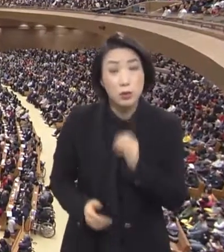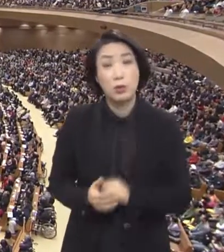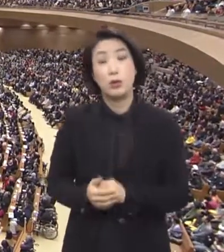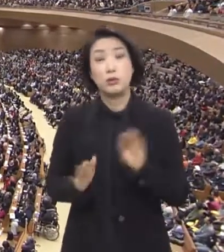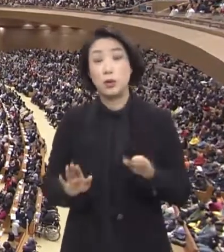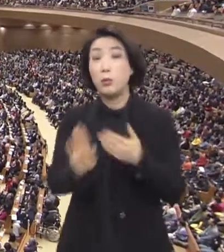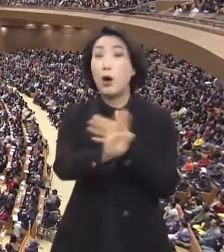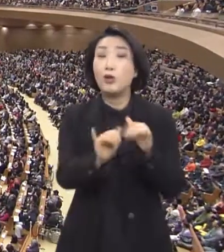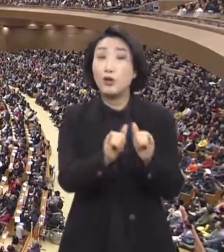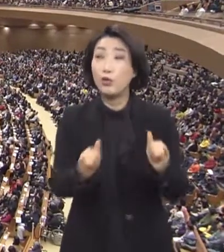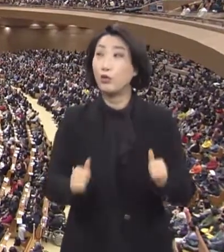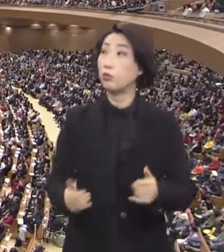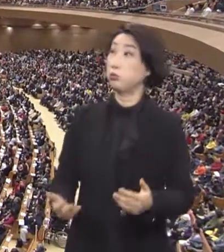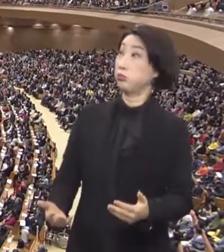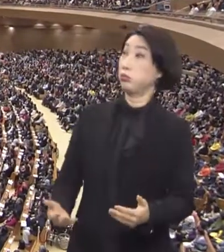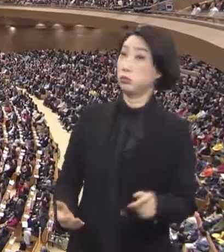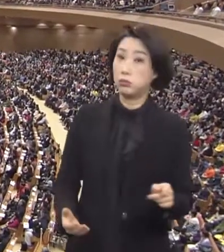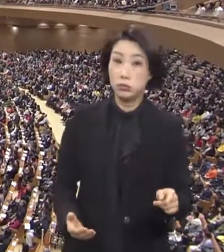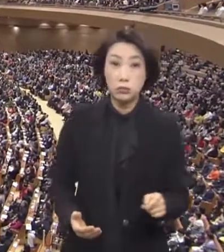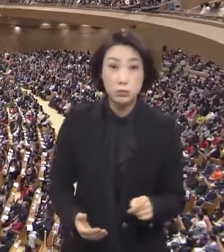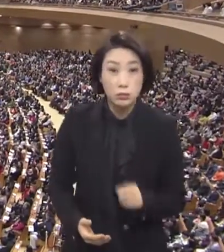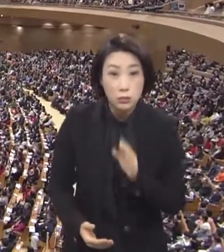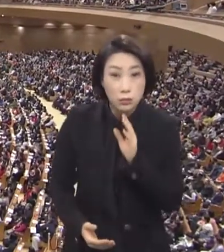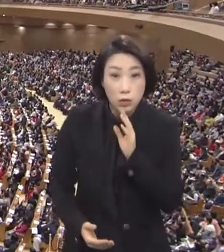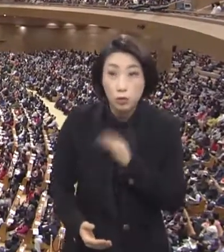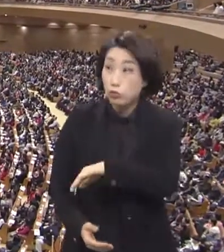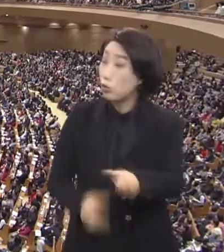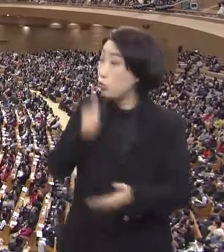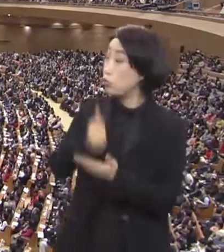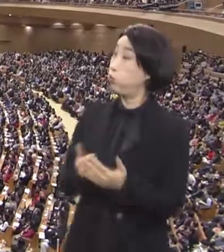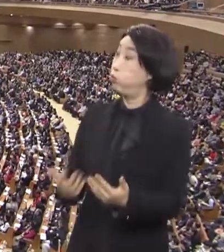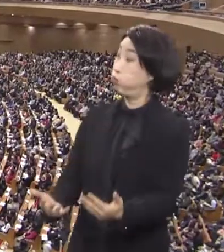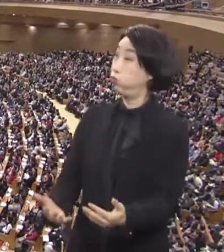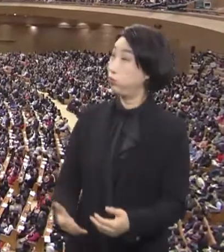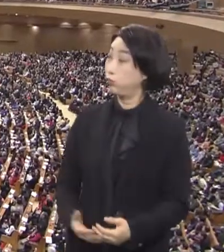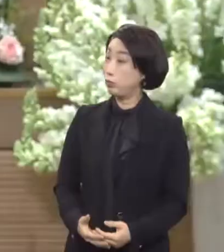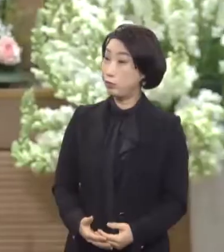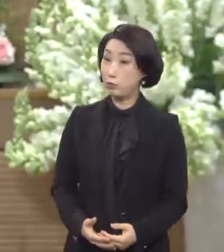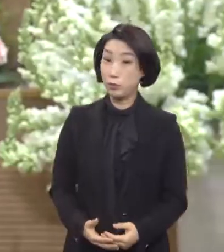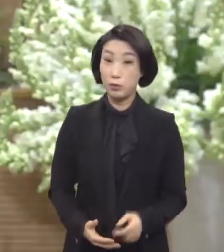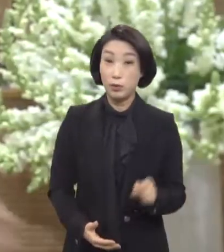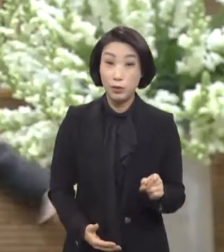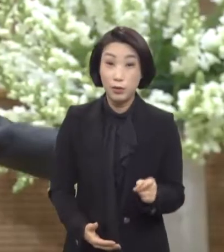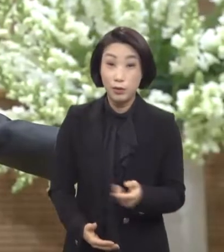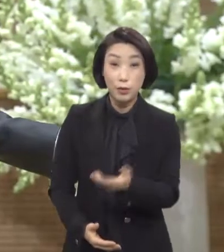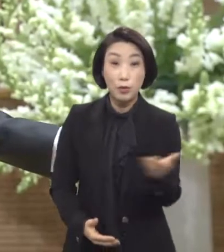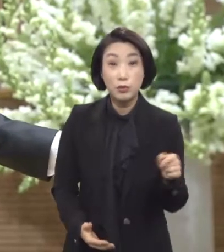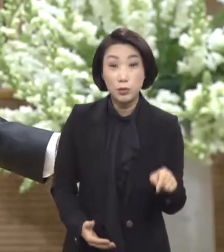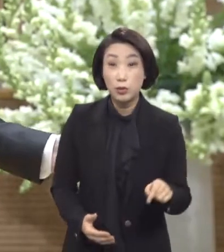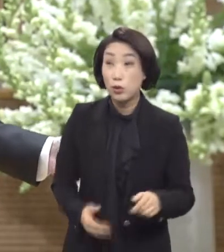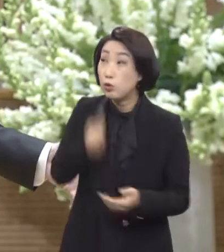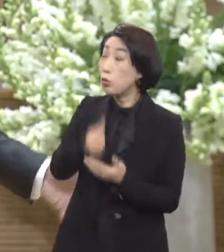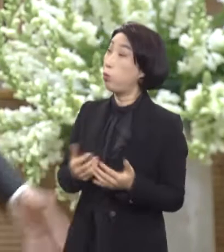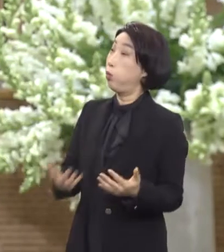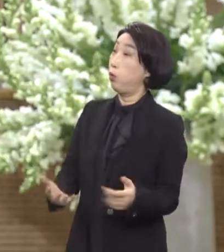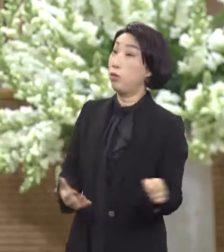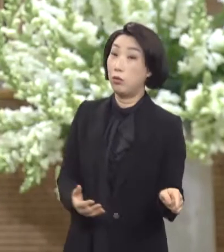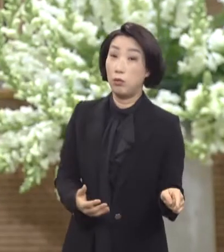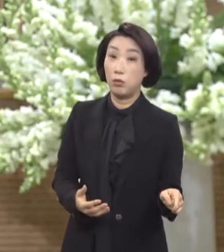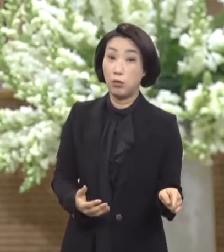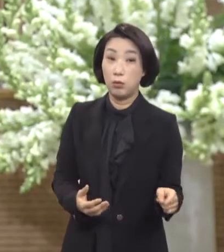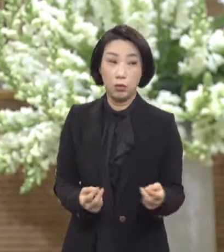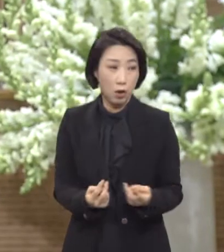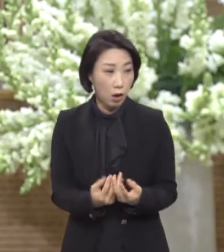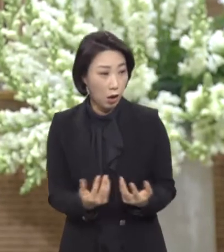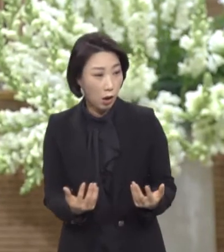근데 바리새인들은 우리가 무슨 죄가 있니? 우리가 무슨 죄가 있니?